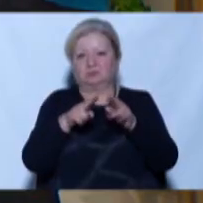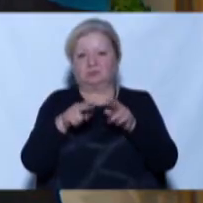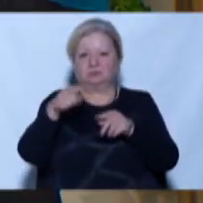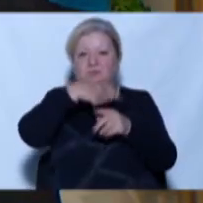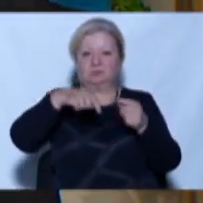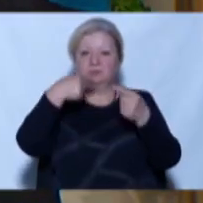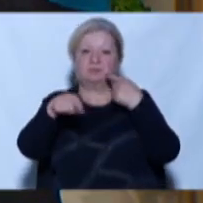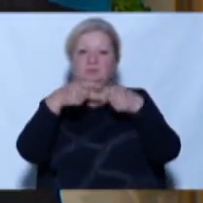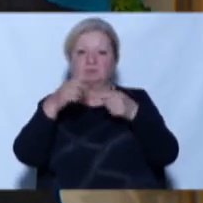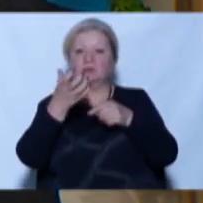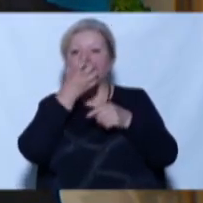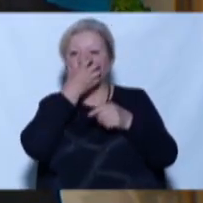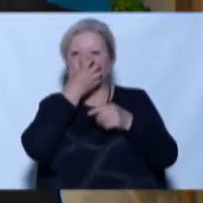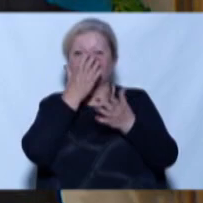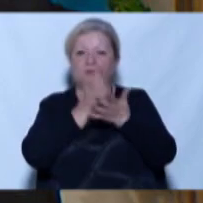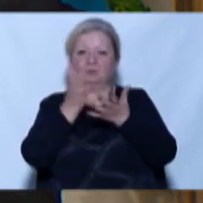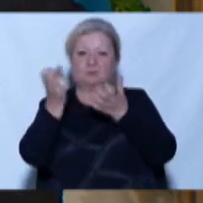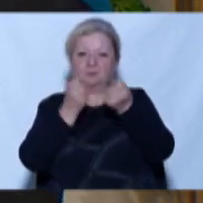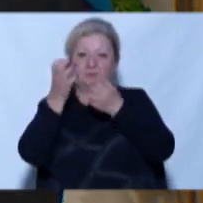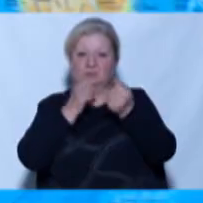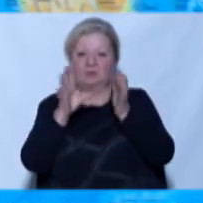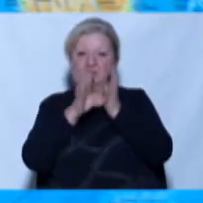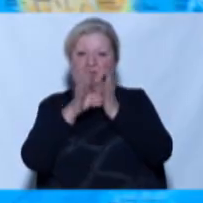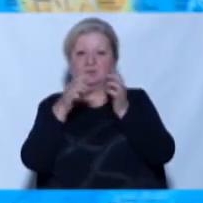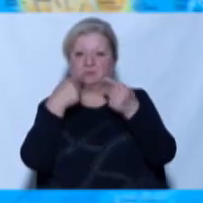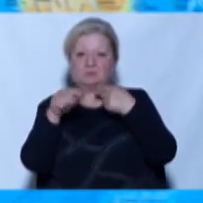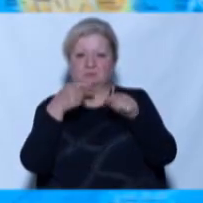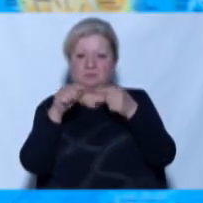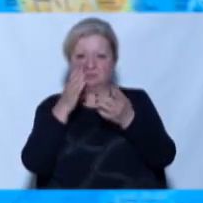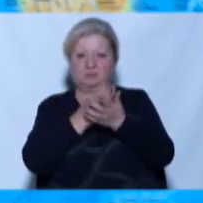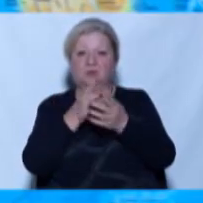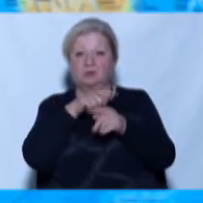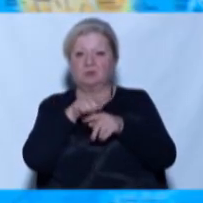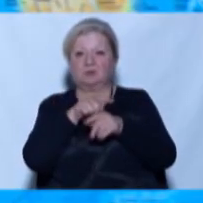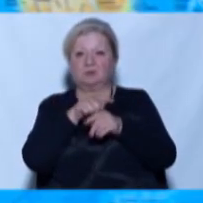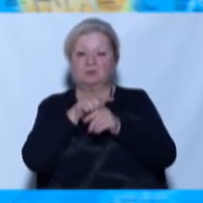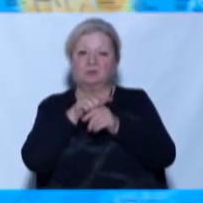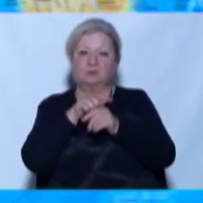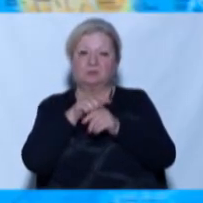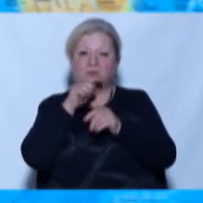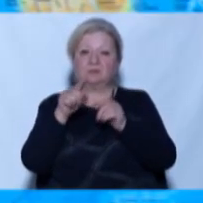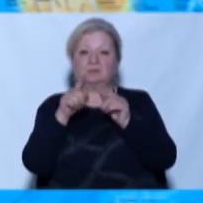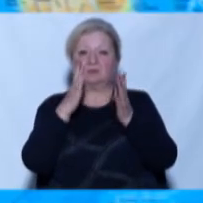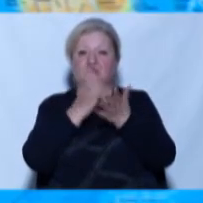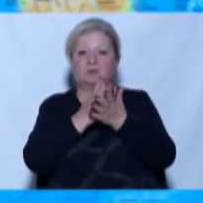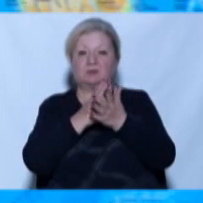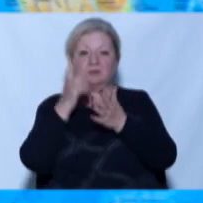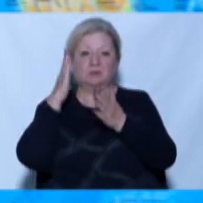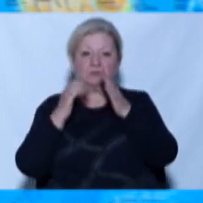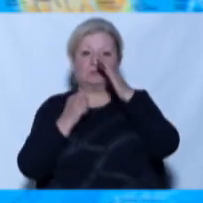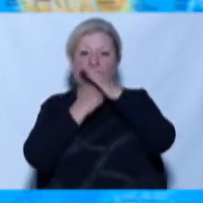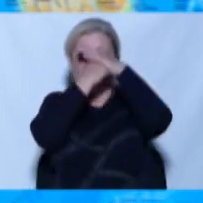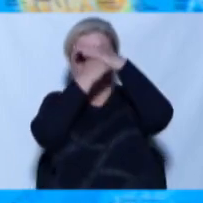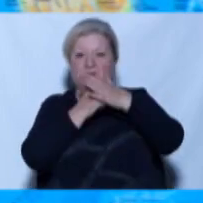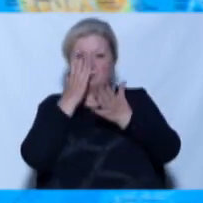გარკვეულ პერიოდში მზის სითბოსა და სინათლის ენერგიას. და ამის მიხედვით, როგორც გითხარით, წნევის სარტყლები იქნება. ზუსტად